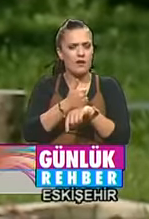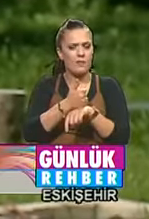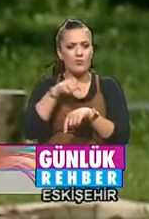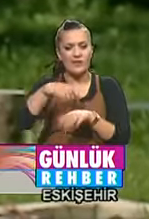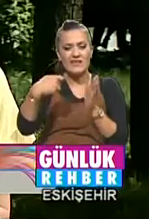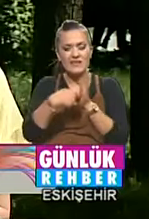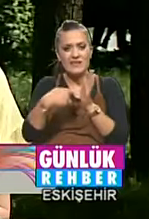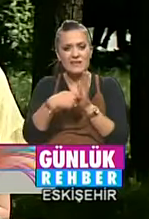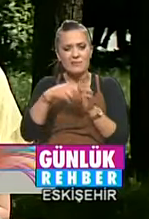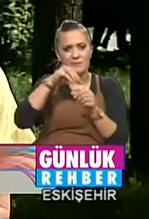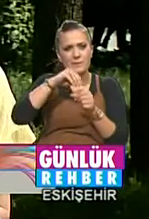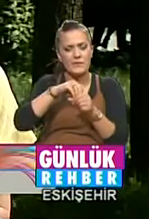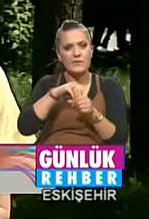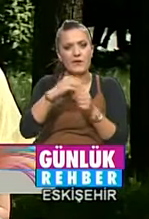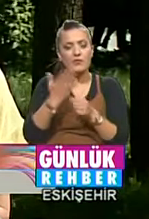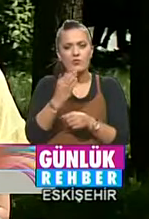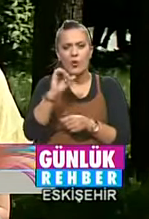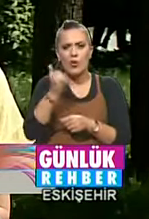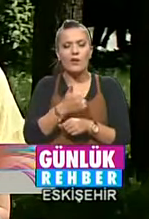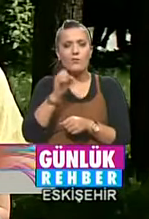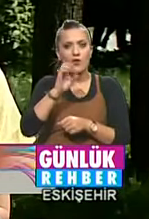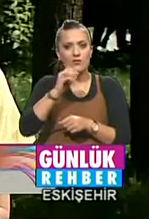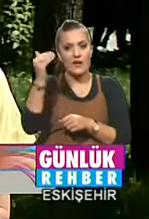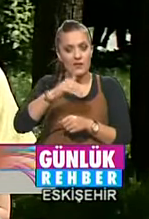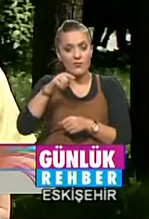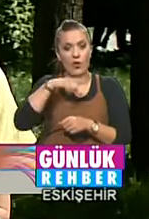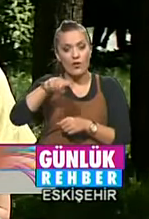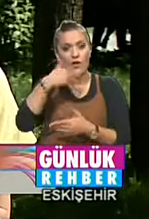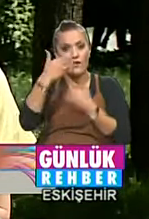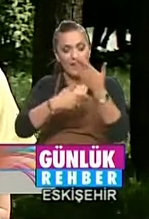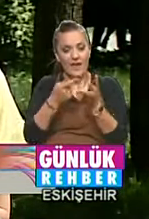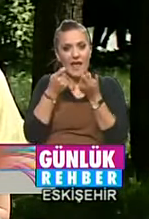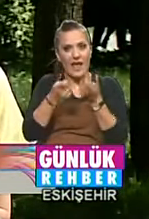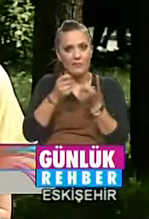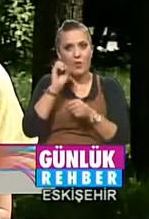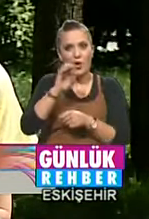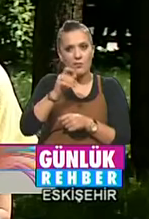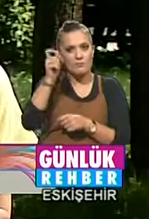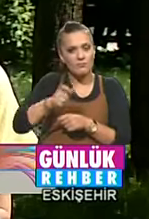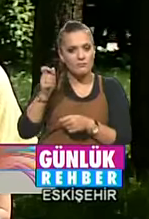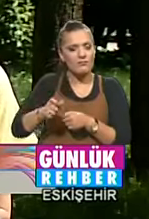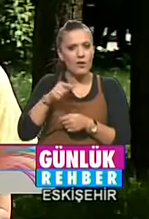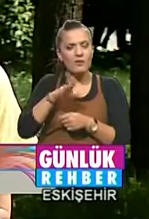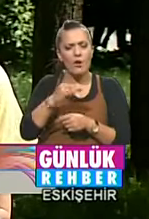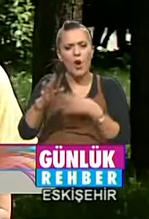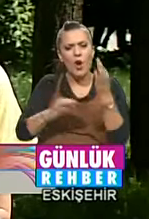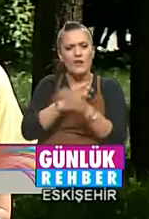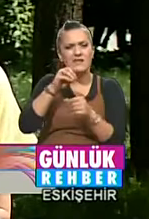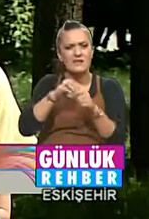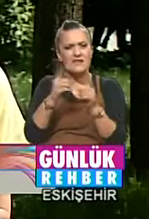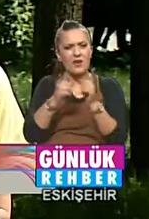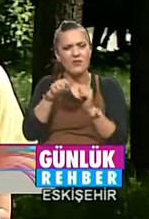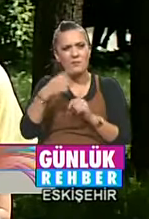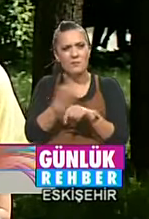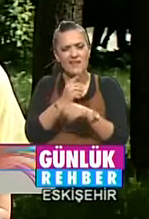Bu isimlerin gıyabında aslında çok önemli hocalar gelecekler, onları, evet, anlatacaklar. Eğitmenler, öğretim üyeleri, öyle değil, evet, mi? Organizasyonu şöyle bir